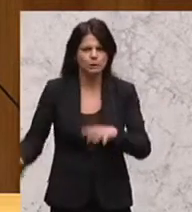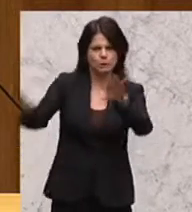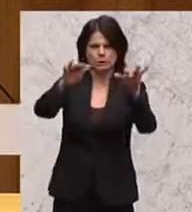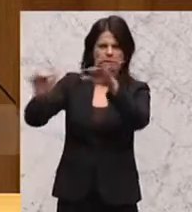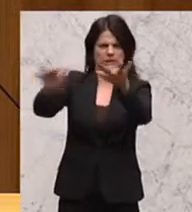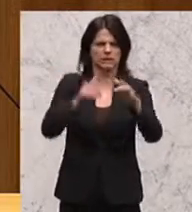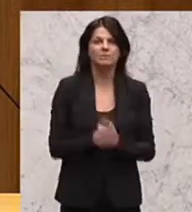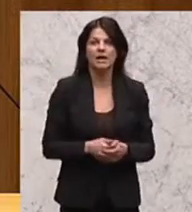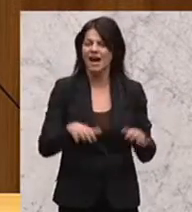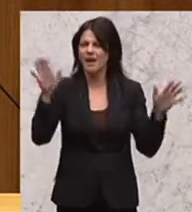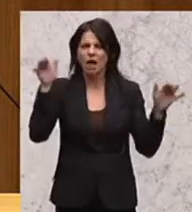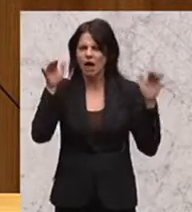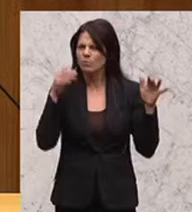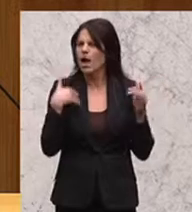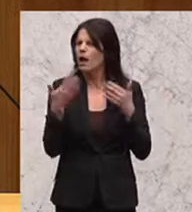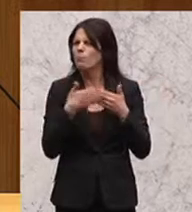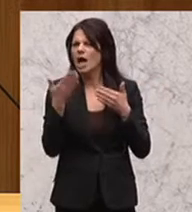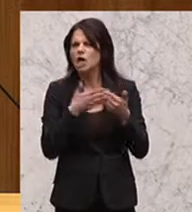ich glaube, ich muss einmal ein Beispiel bringen, dass